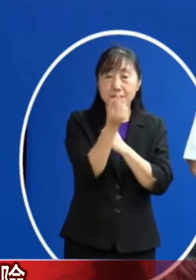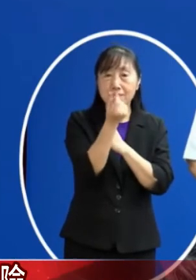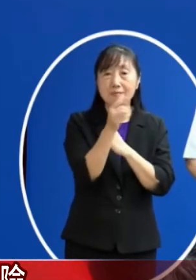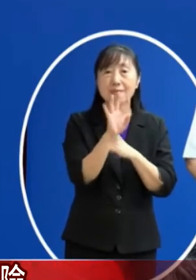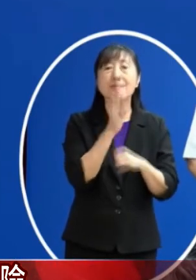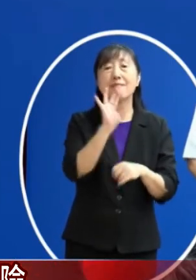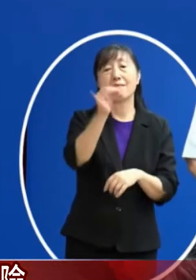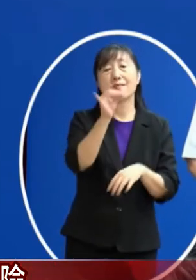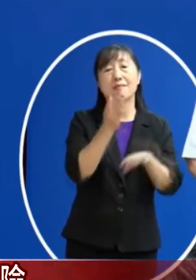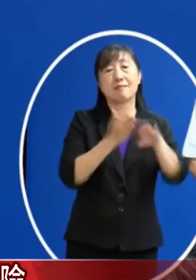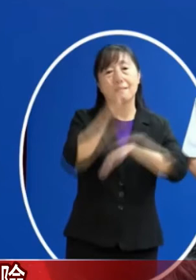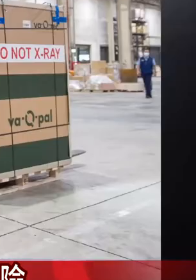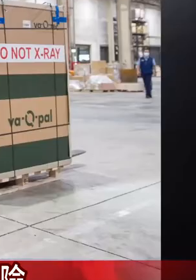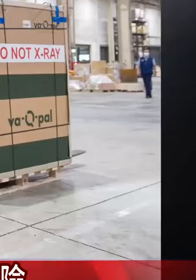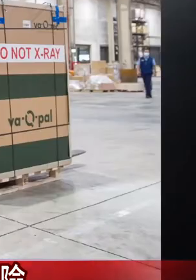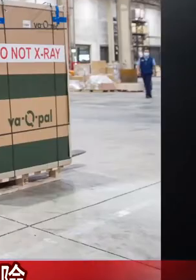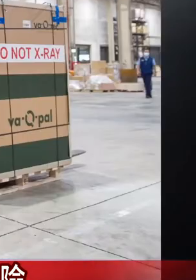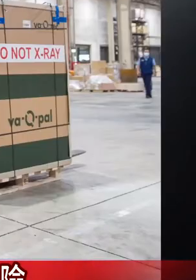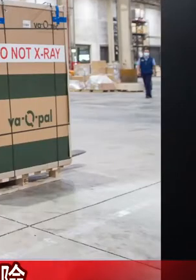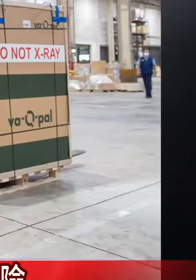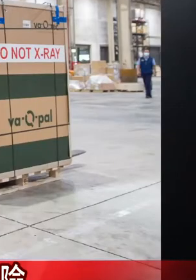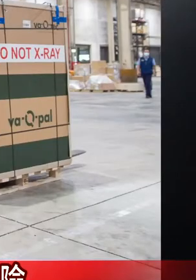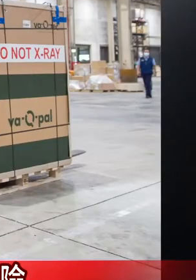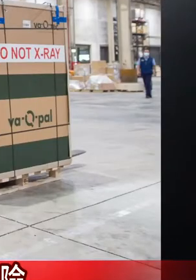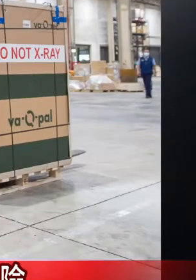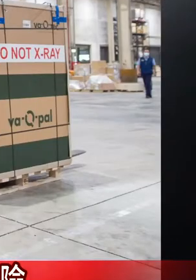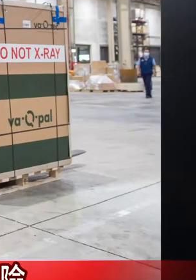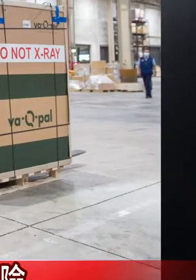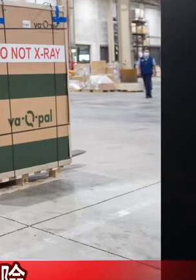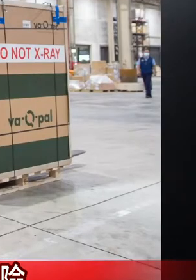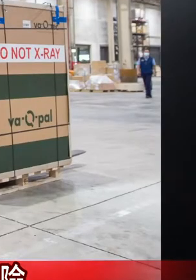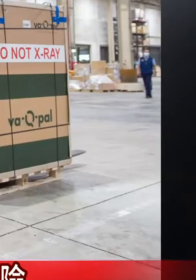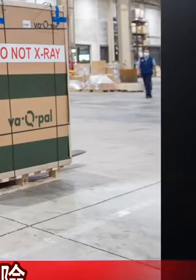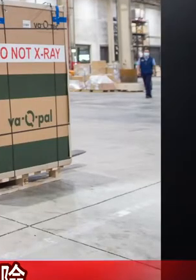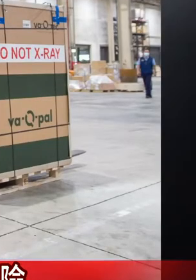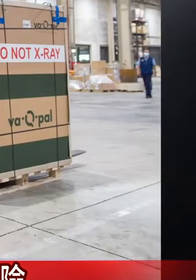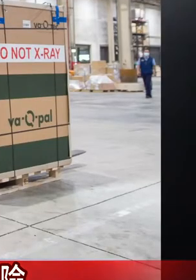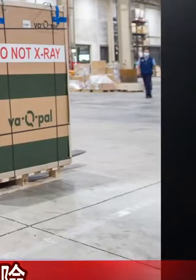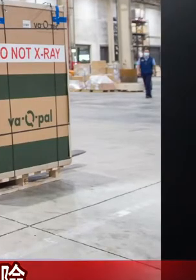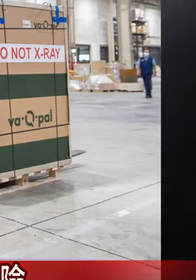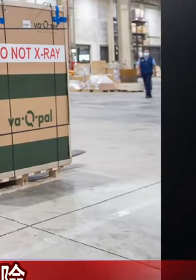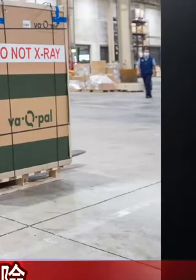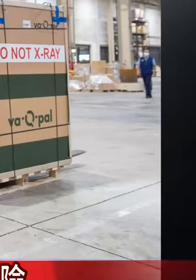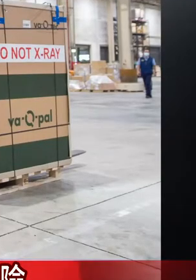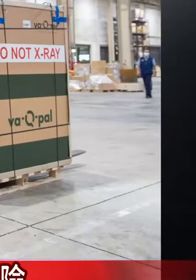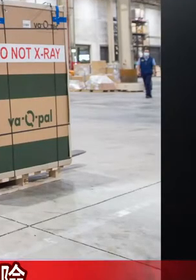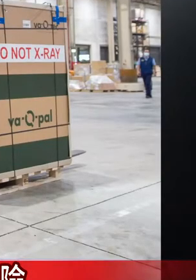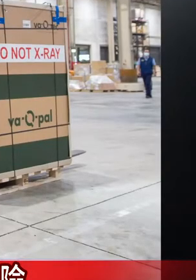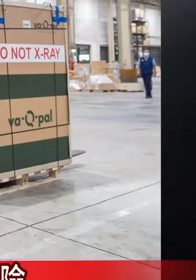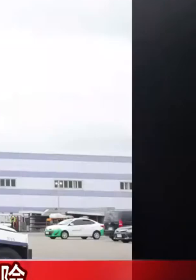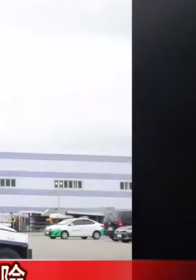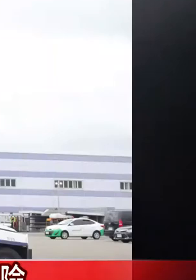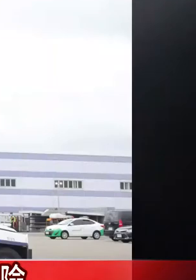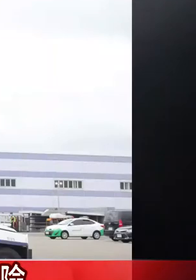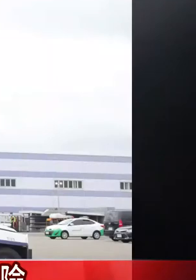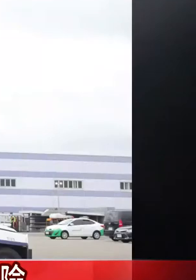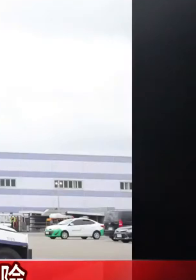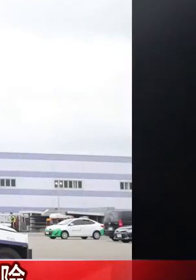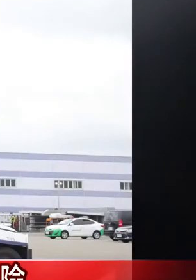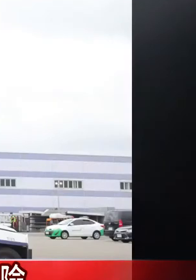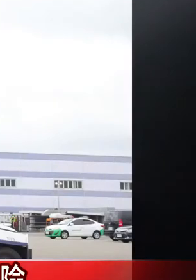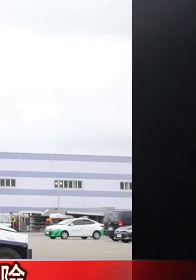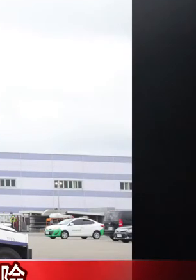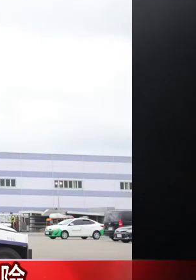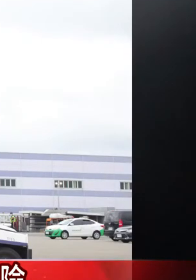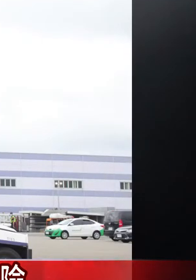超过100万人次 以过去接种流感疫苗经验，如全联福利中心里办公室都可以设站，